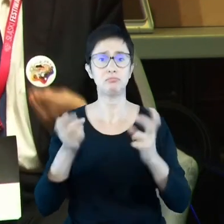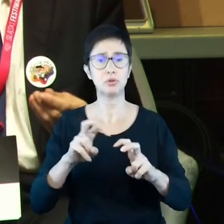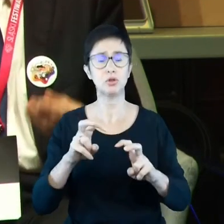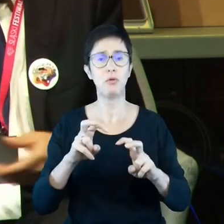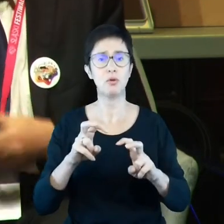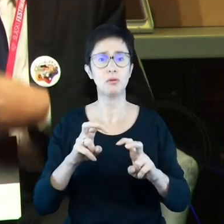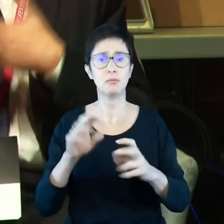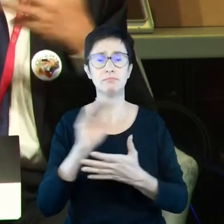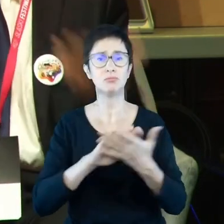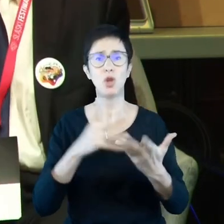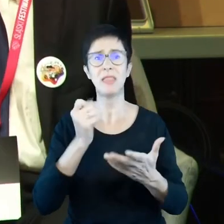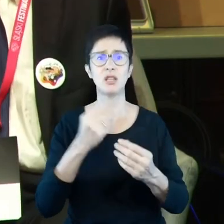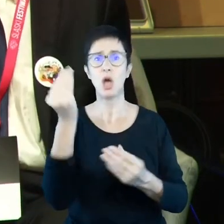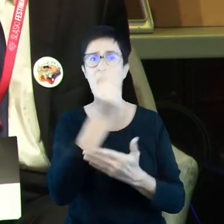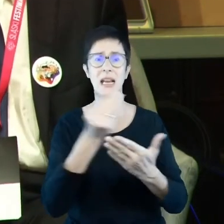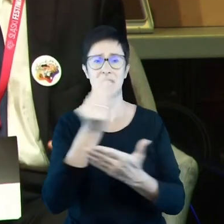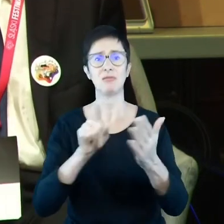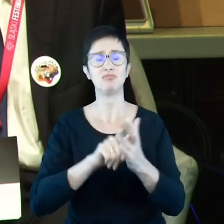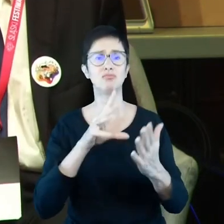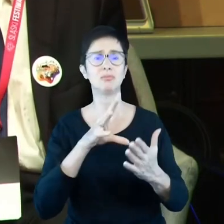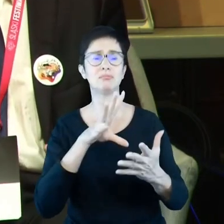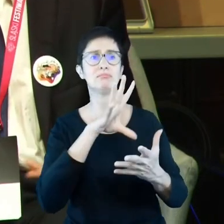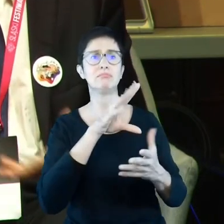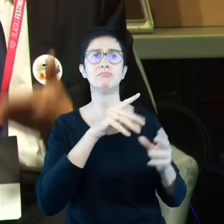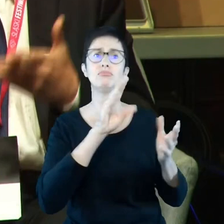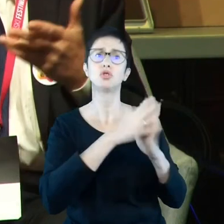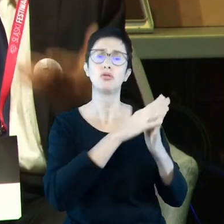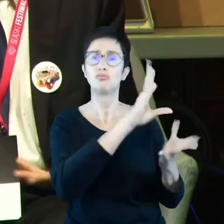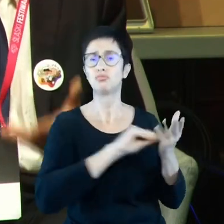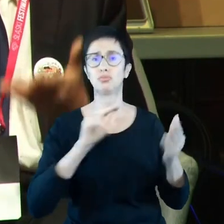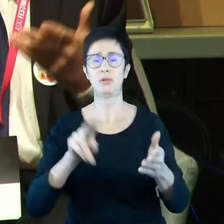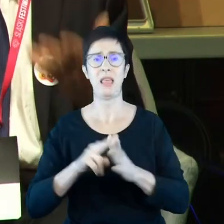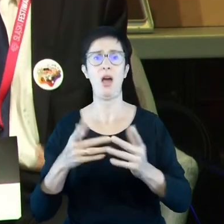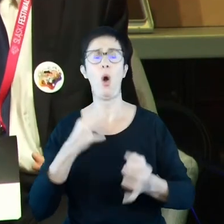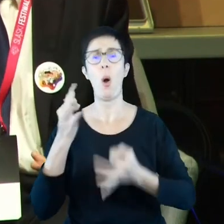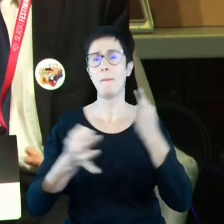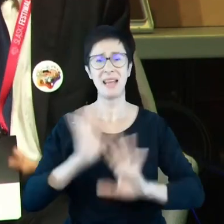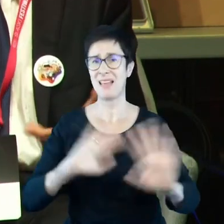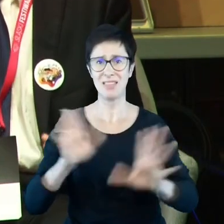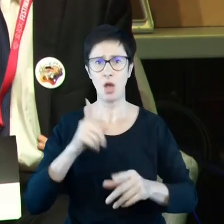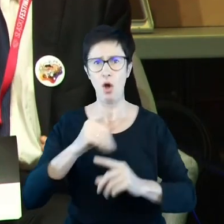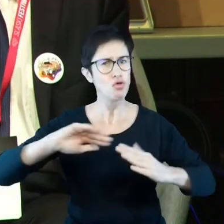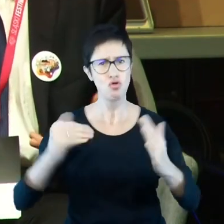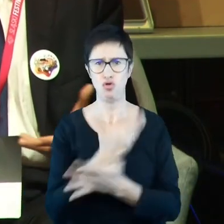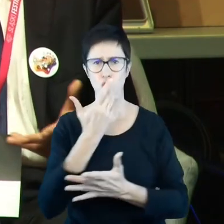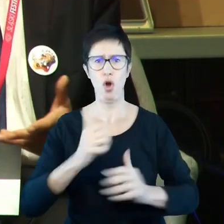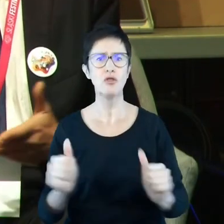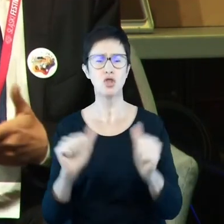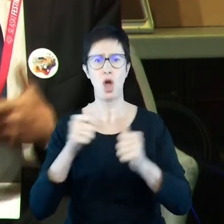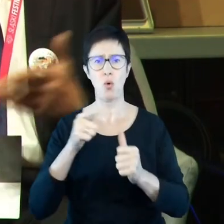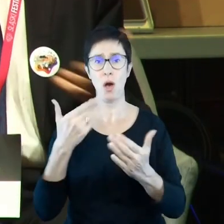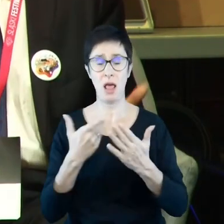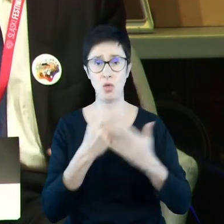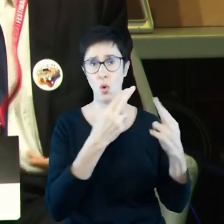ilustracją powieści, nie jest po prostu adaptacją powieści na scenę operową. On stworzył absolutnie nowe, oryginalne dzieło i tym między innymi różni się